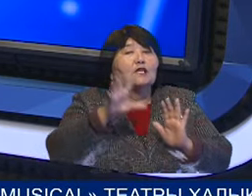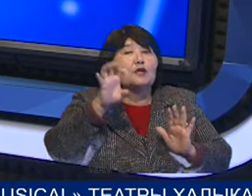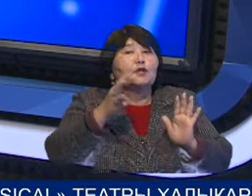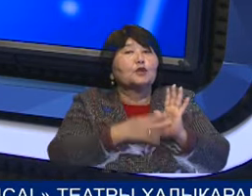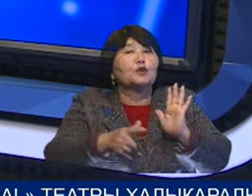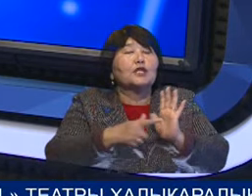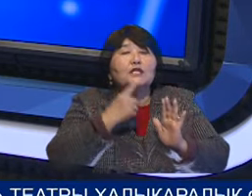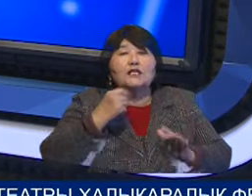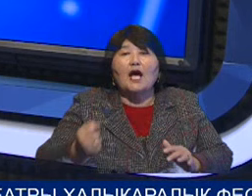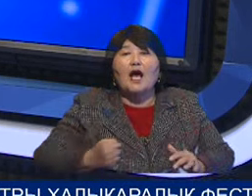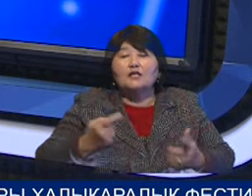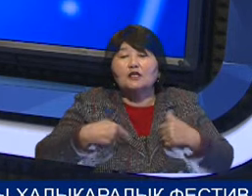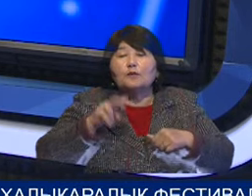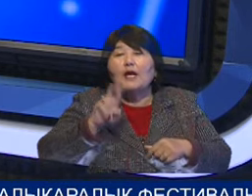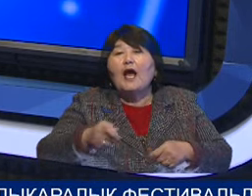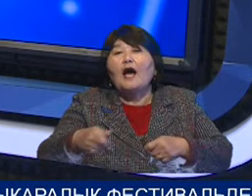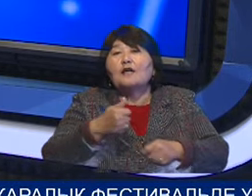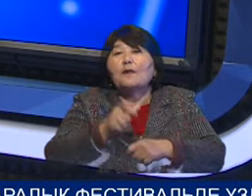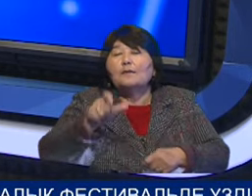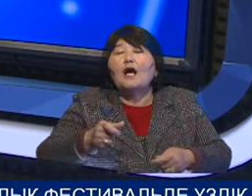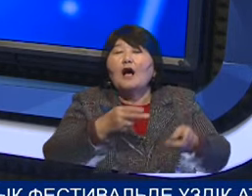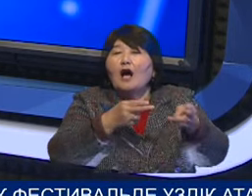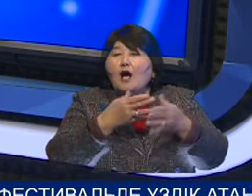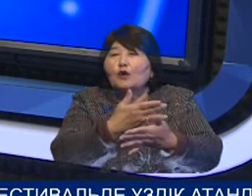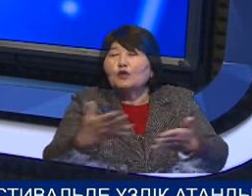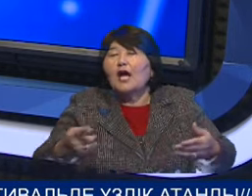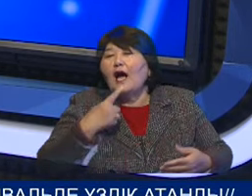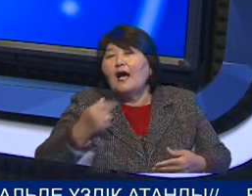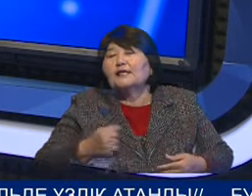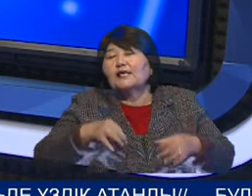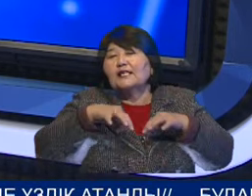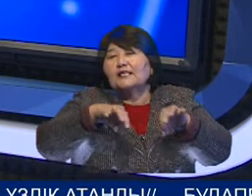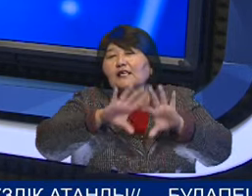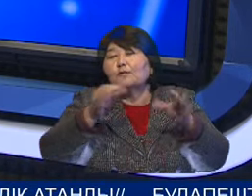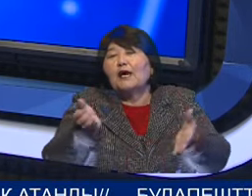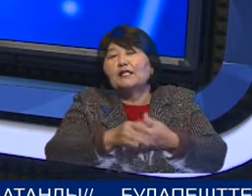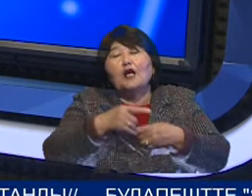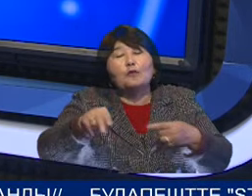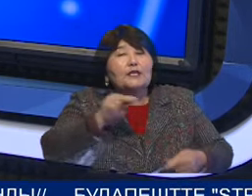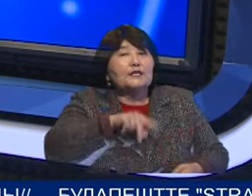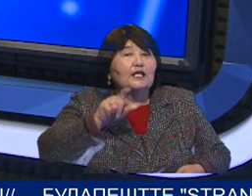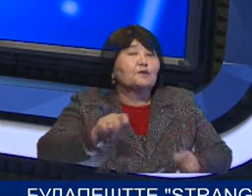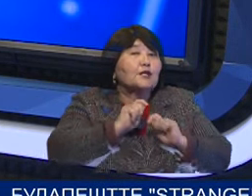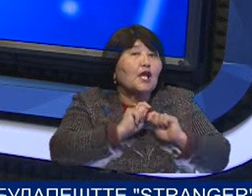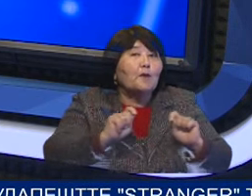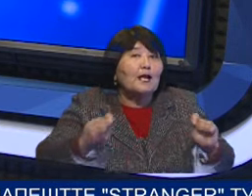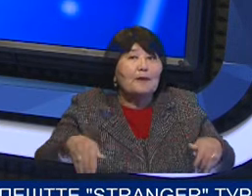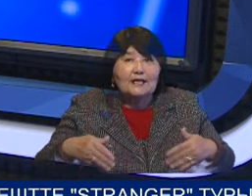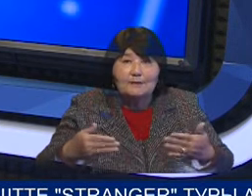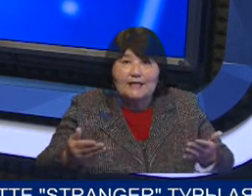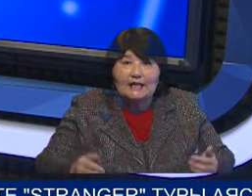597 әскери бөліміне барған аймақ басшысы қару-жарақ пен әскери техникалармен танысып, бірқатар қызметкерлерге марапат